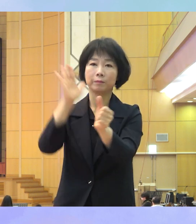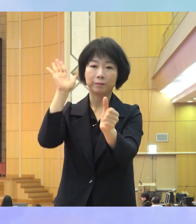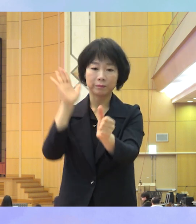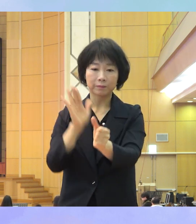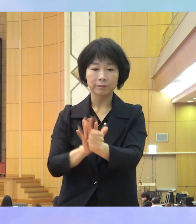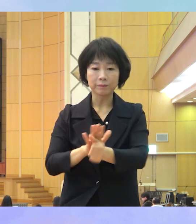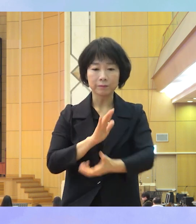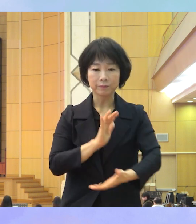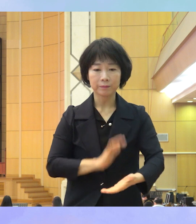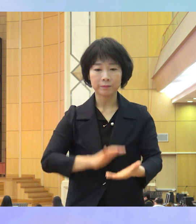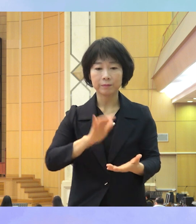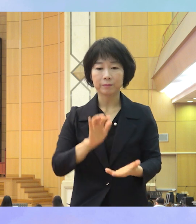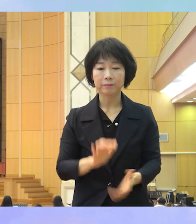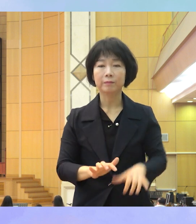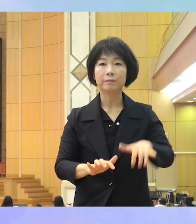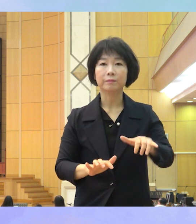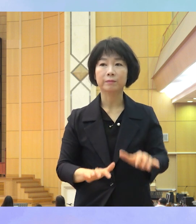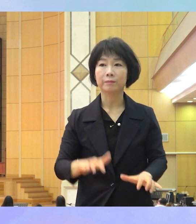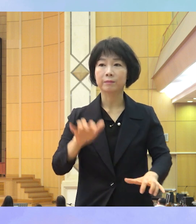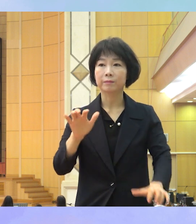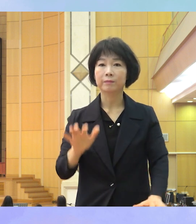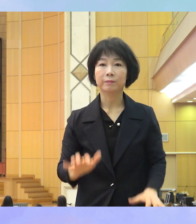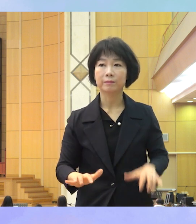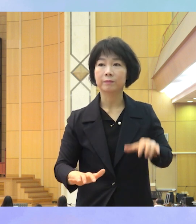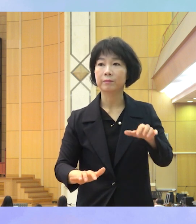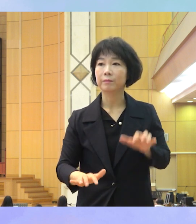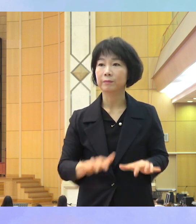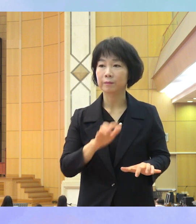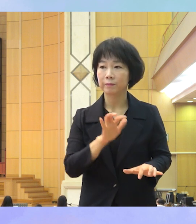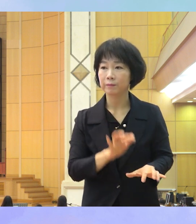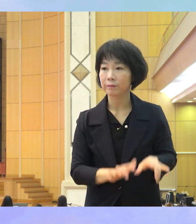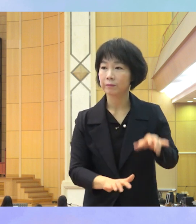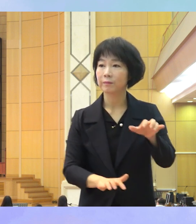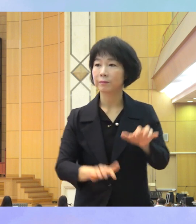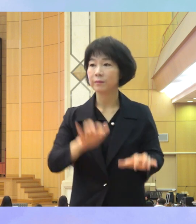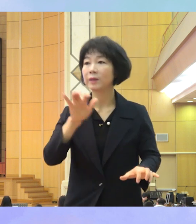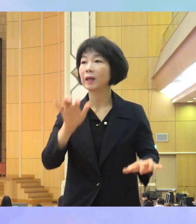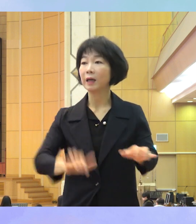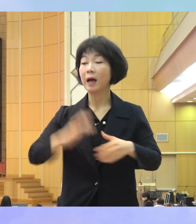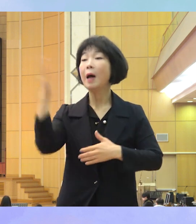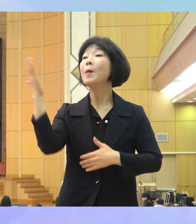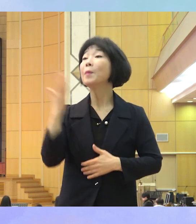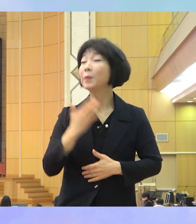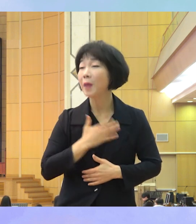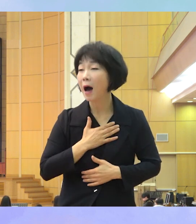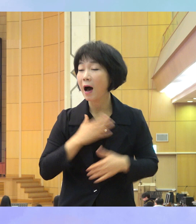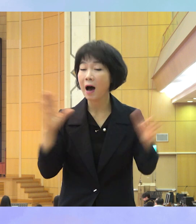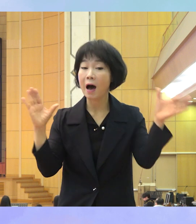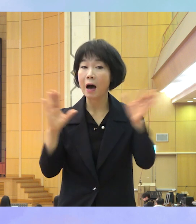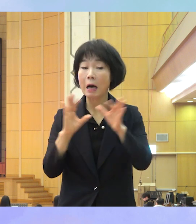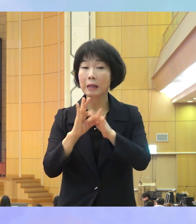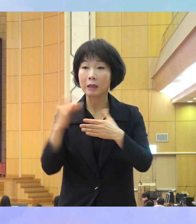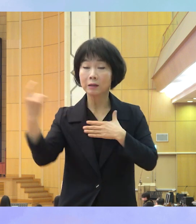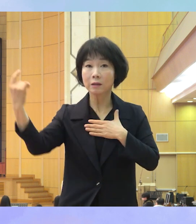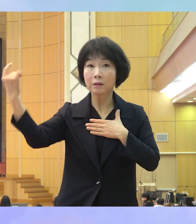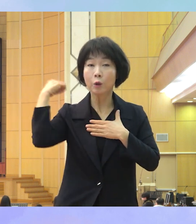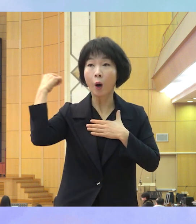한 번 더 찬양하시겠습니다. 2절 나의 등 뒤에서,